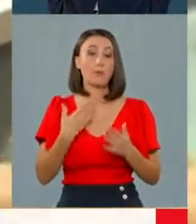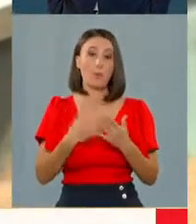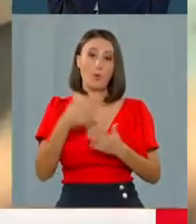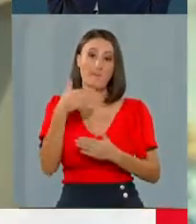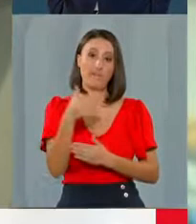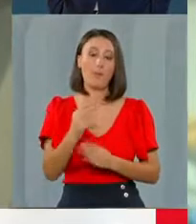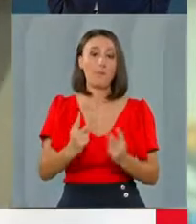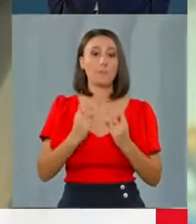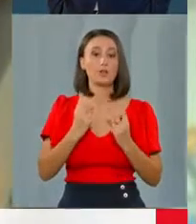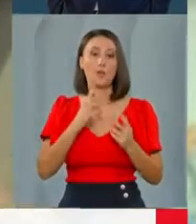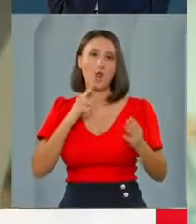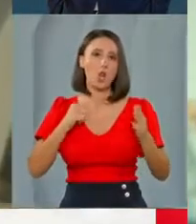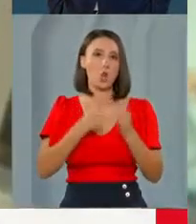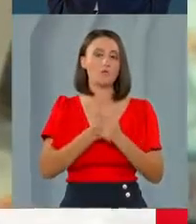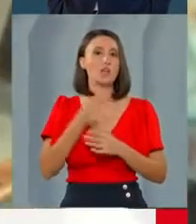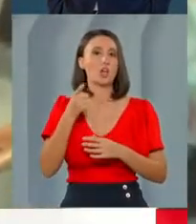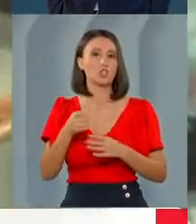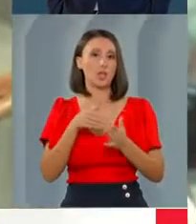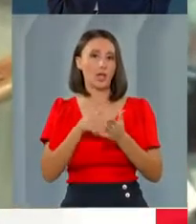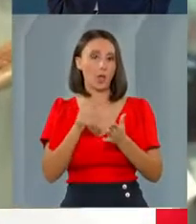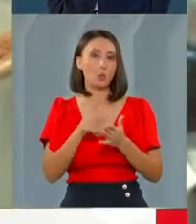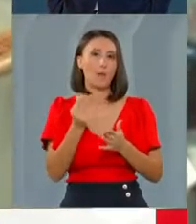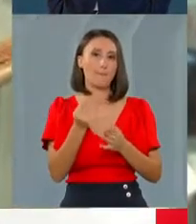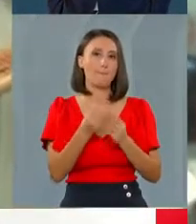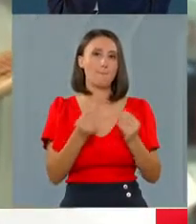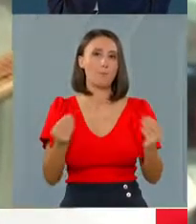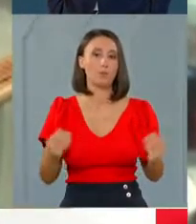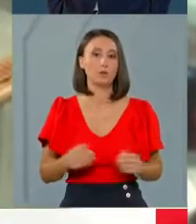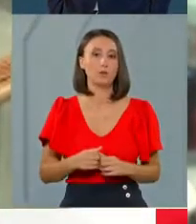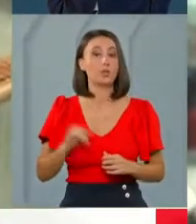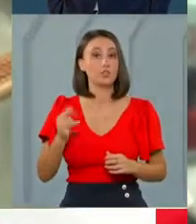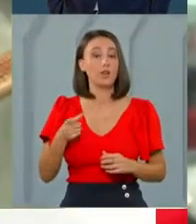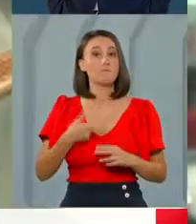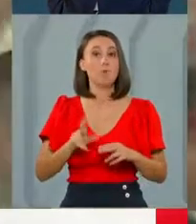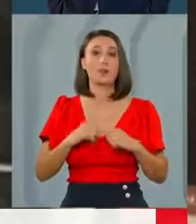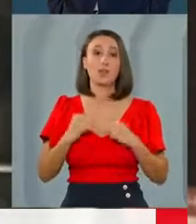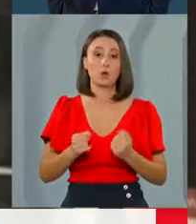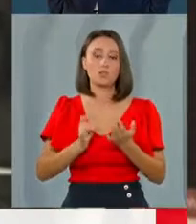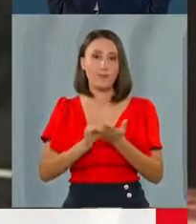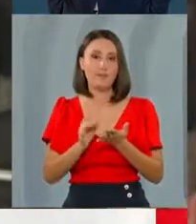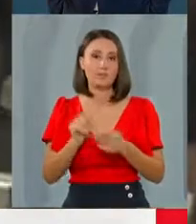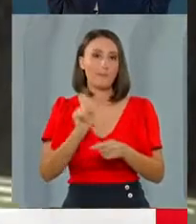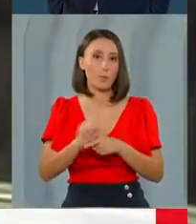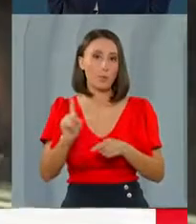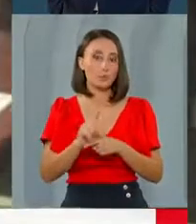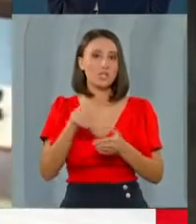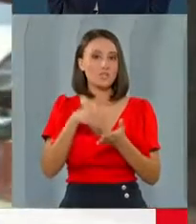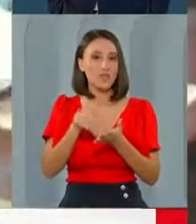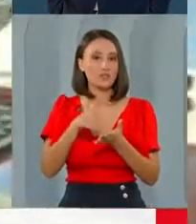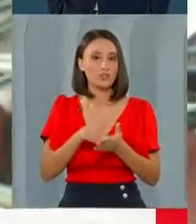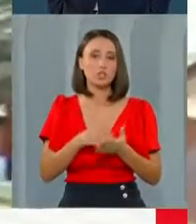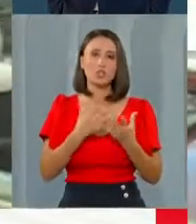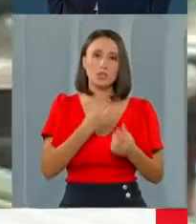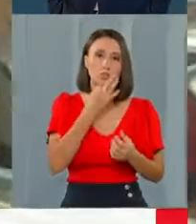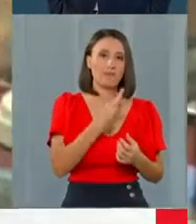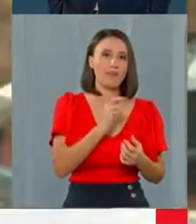firmele în principal se lovesc de aceste costuri foarte mari, astfel încât le este foarte greu să-și mai vândă produsele și serviciile. Ce spune FMI?